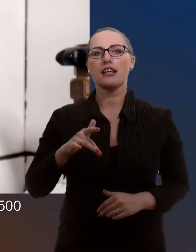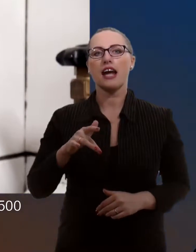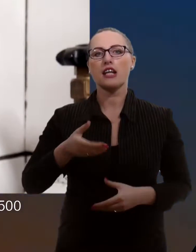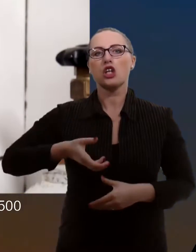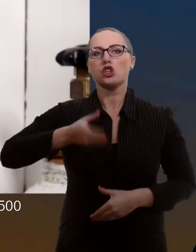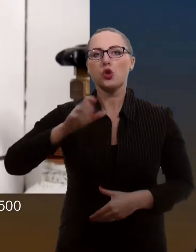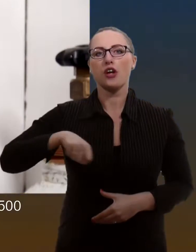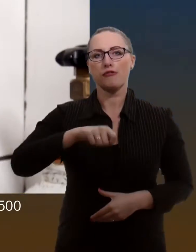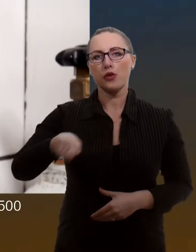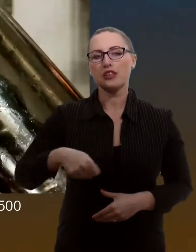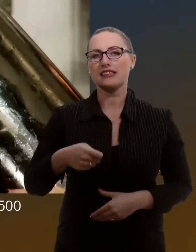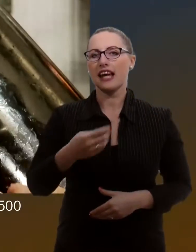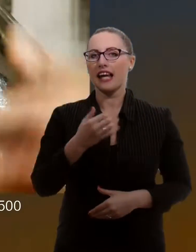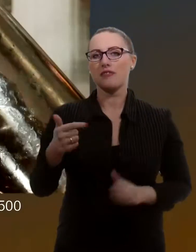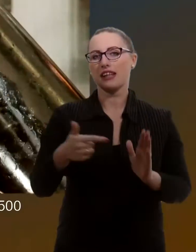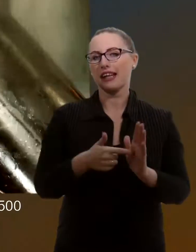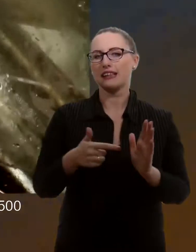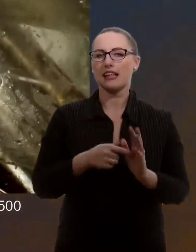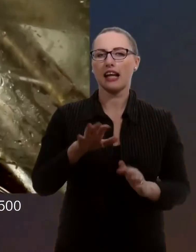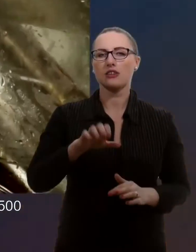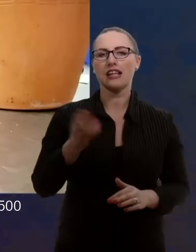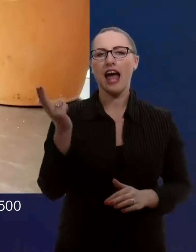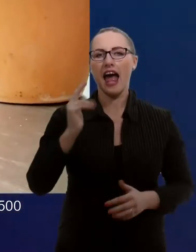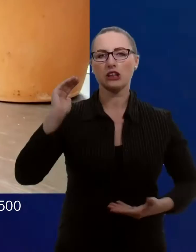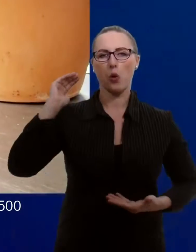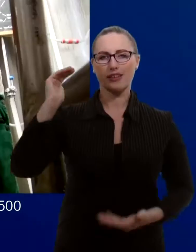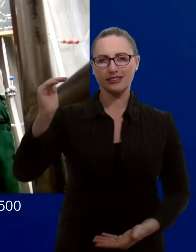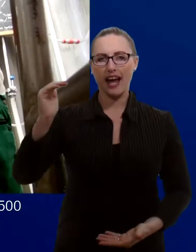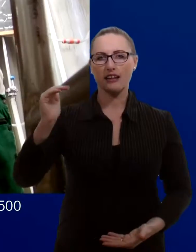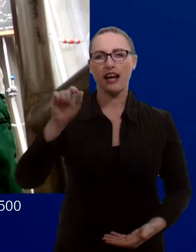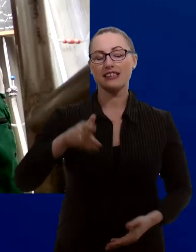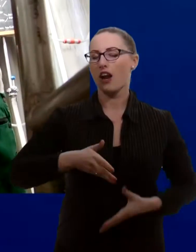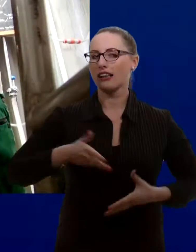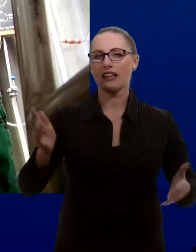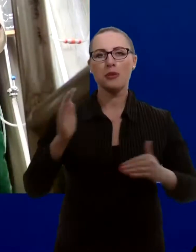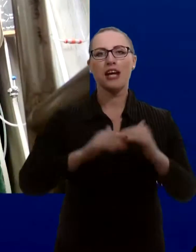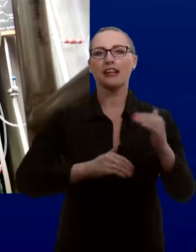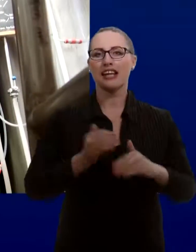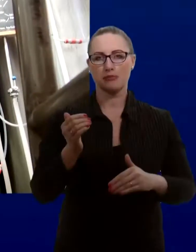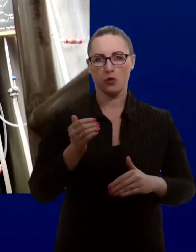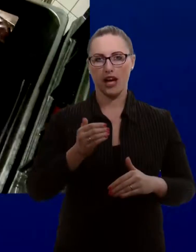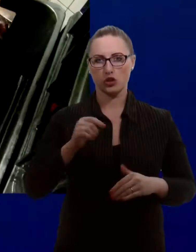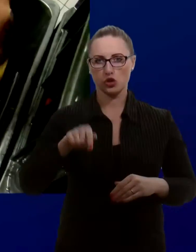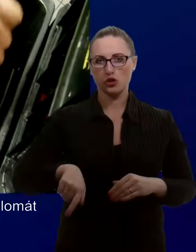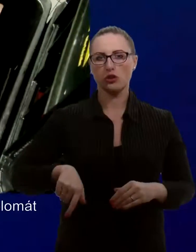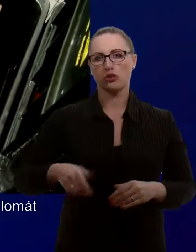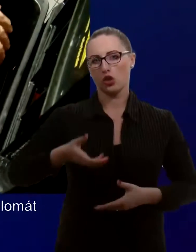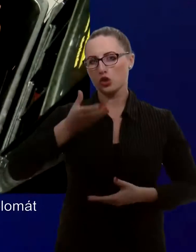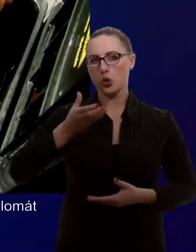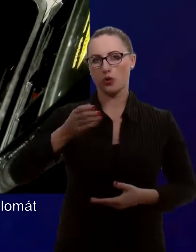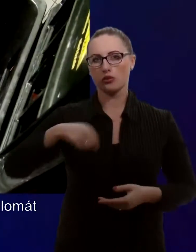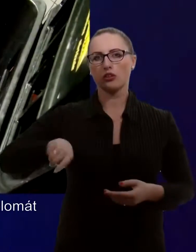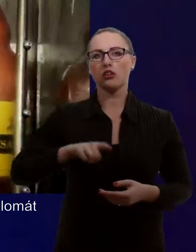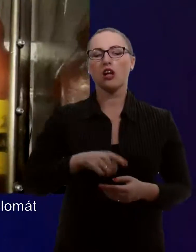sörfőzve egyébként évi 2000-2500 hektoliter termel, ezzel a legnagyobb kézműves sörfőzdék között van. József